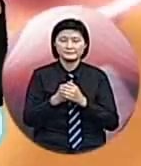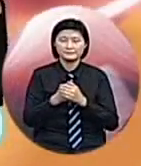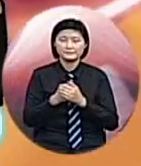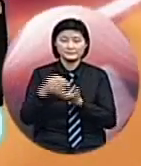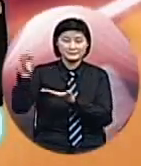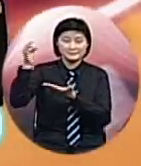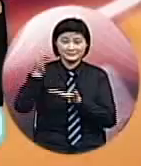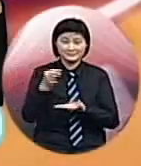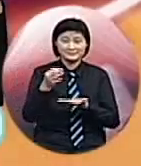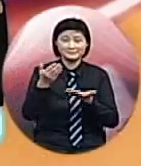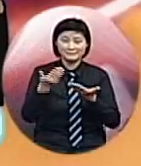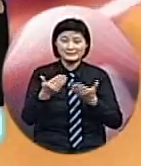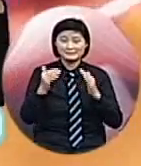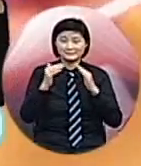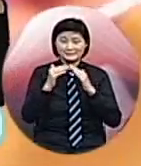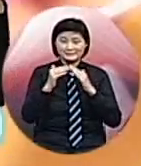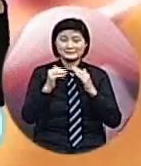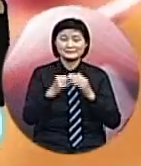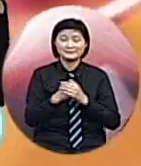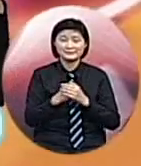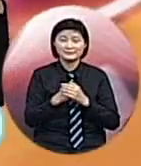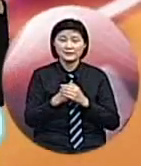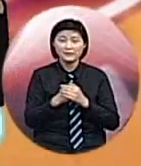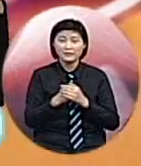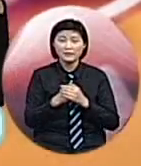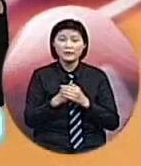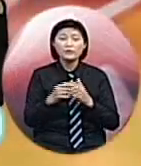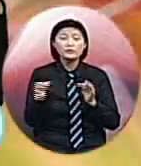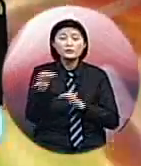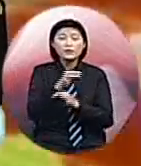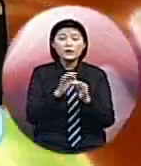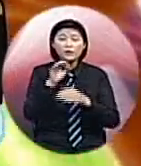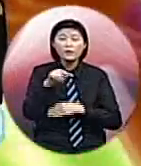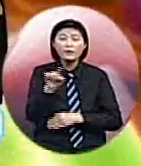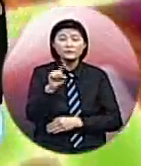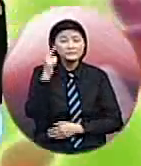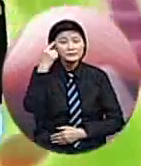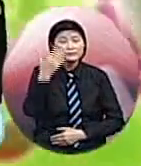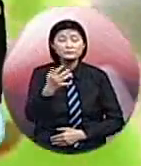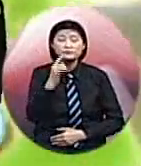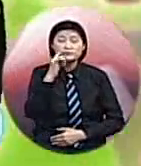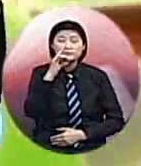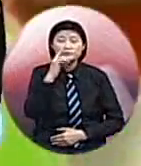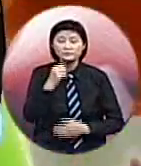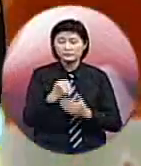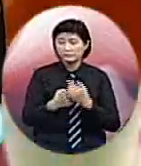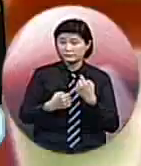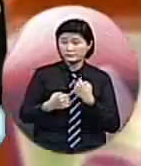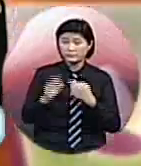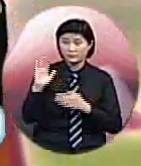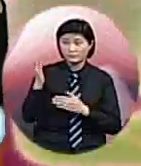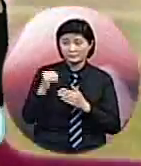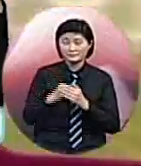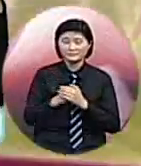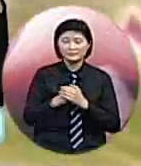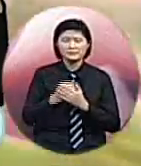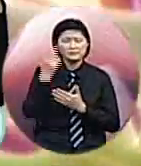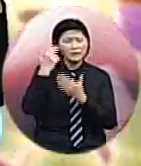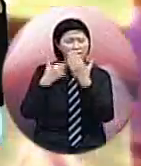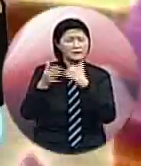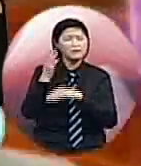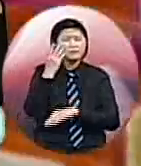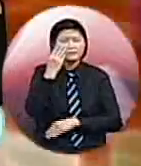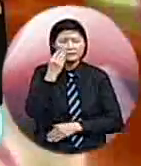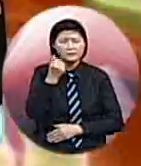유산으로 받으신 점포. 예, 예. 예, 어때요, 요즘에 경기가요? 예. 경기가 어떠시냐고요? 경기가요? 예. 옛날에는